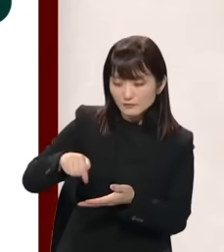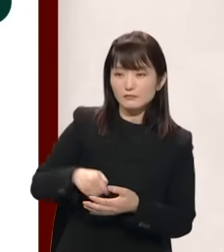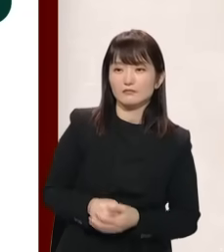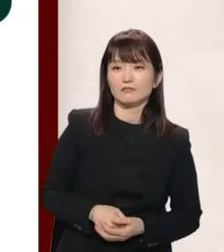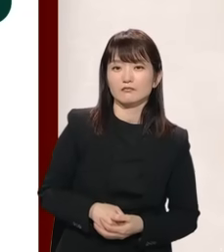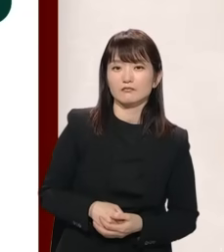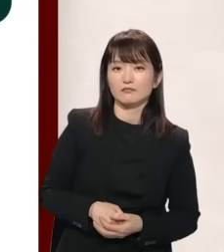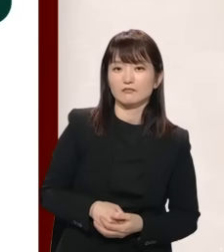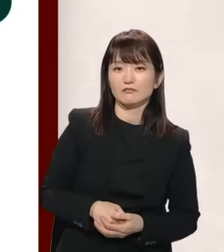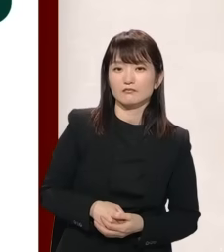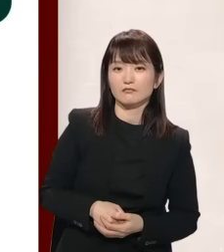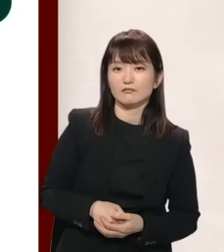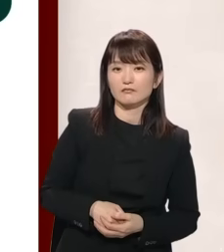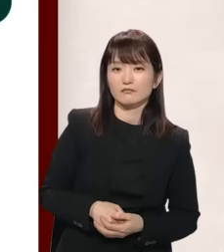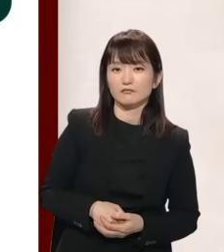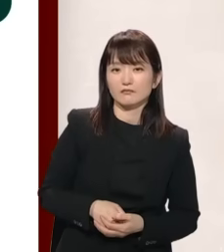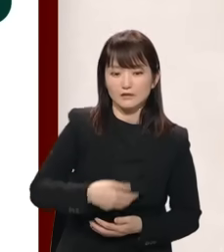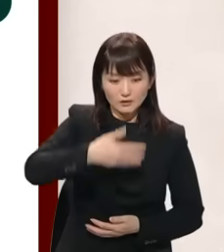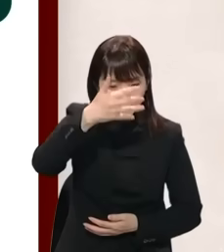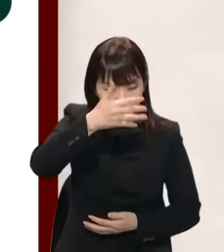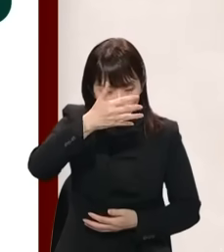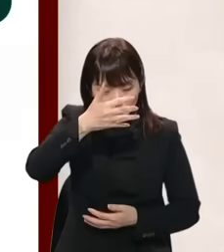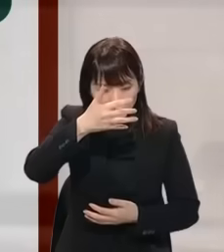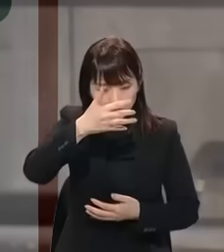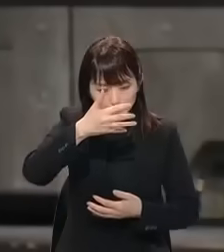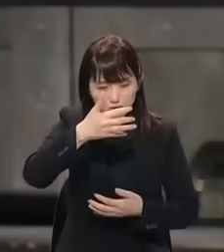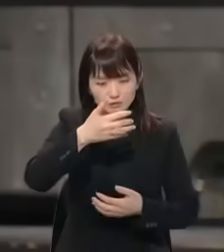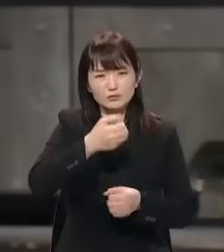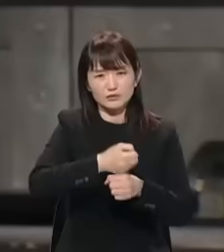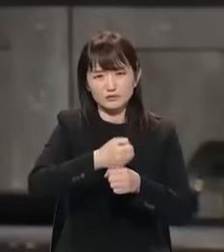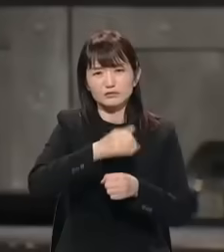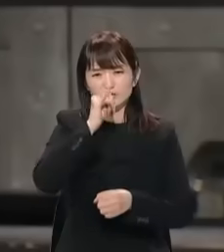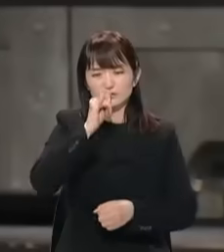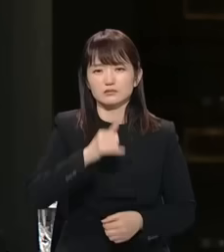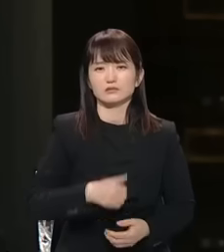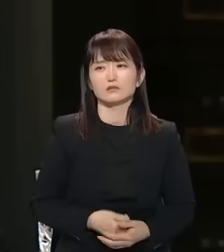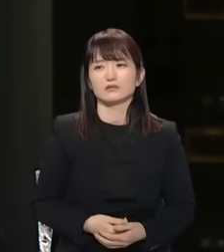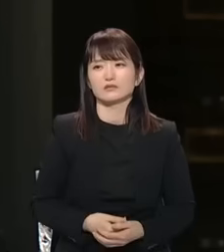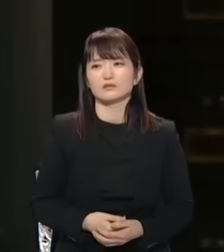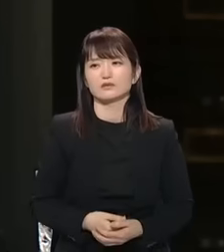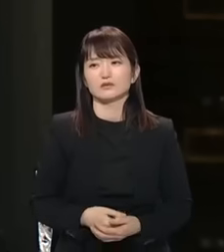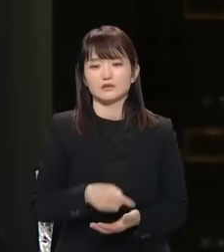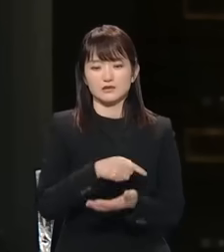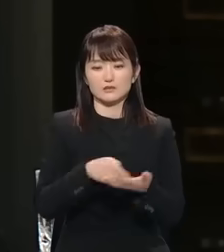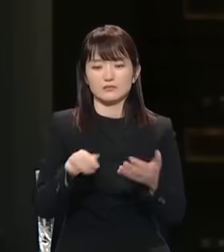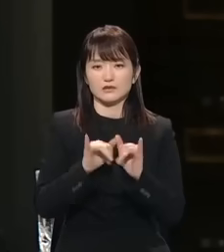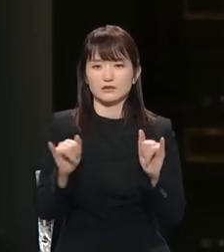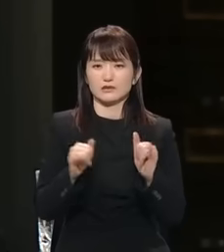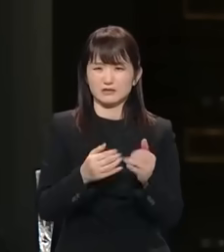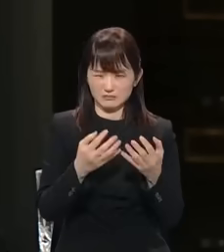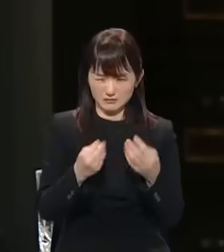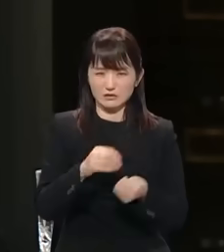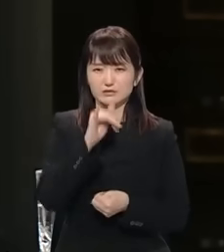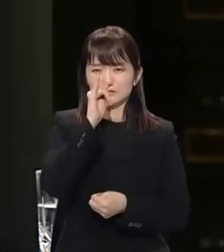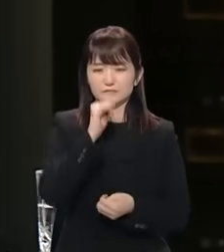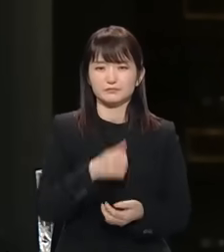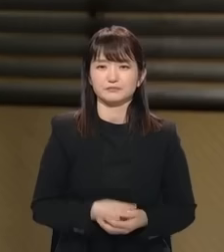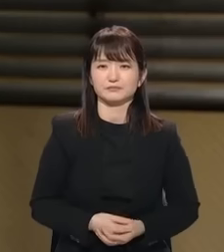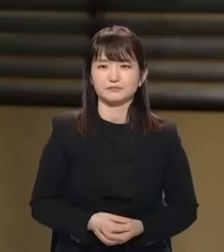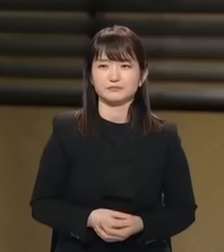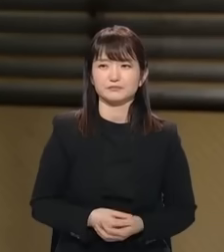동영상도 그런 식으로 합성하는 동영상까지 있다고 합니다 동영상까지 자 그런데 피해자가 한둘이 아니었다 면서요 그렇죠